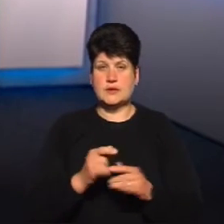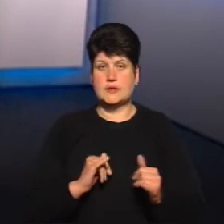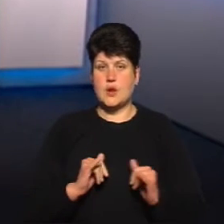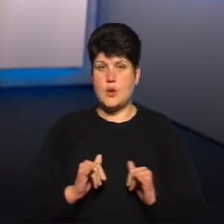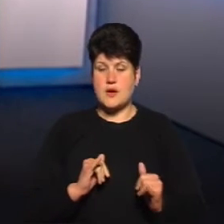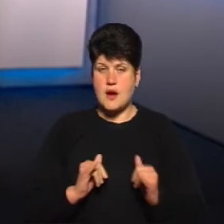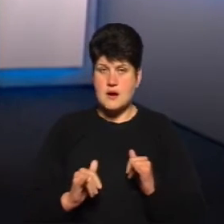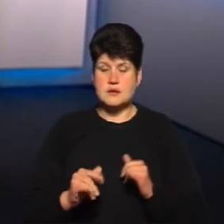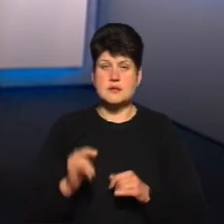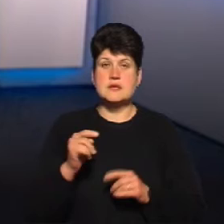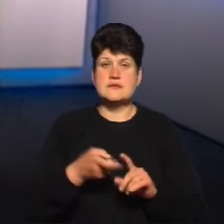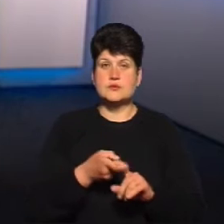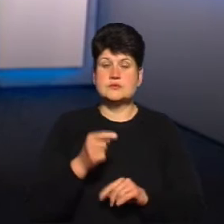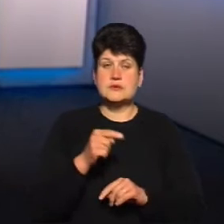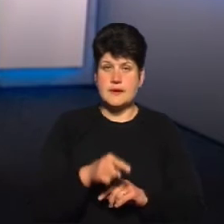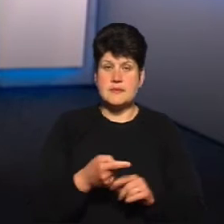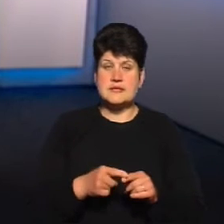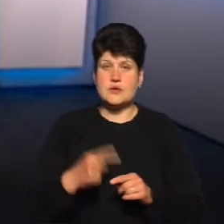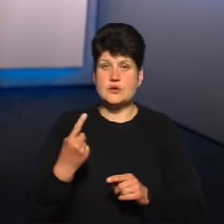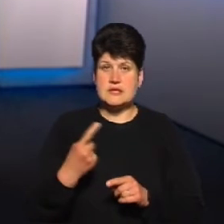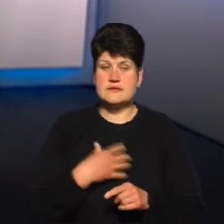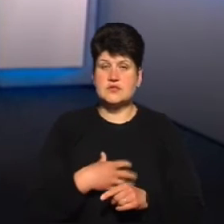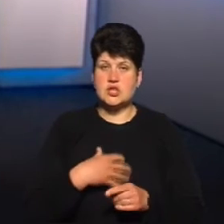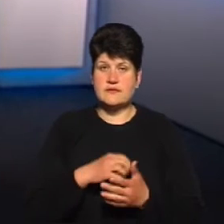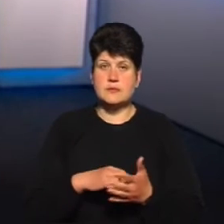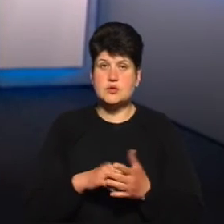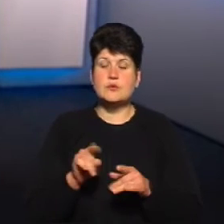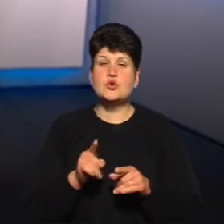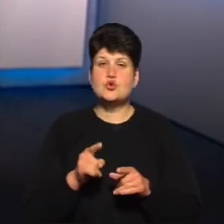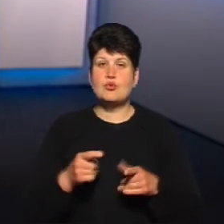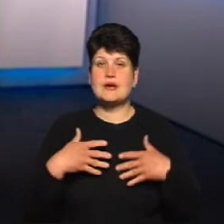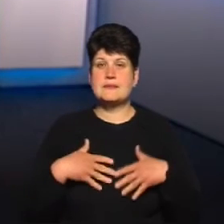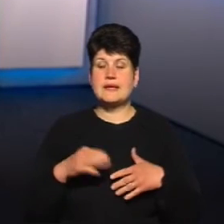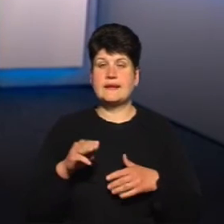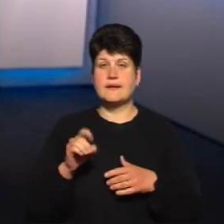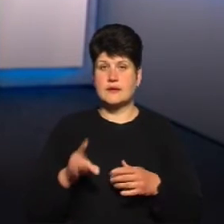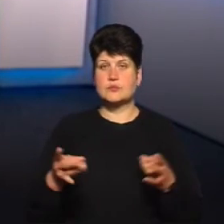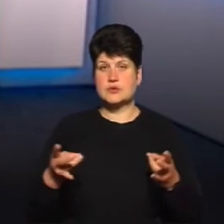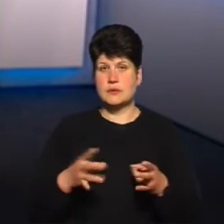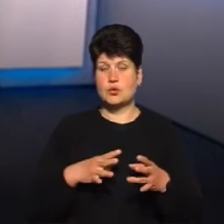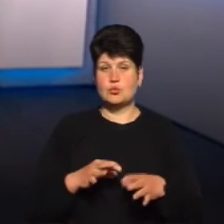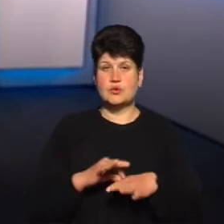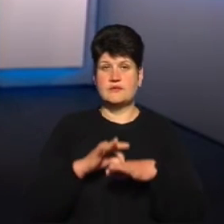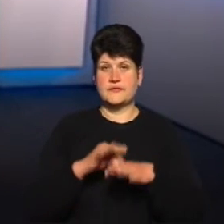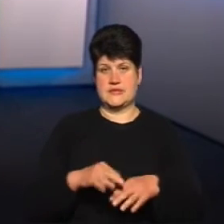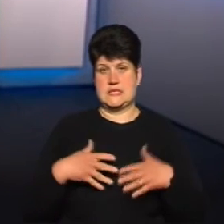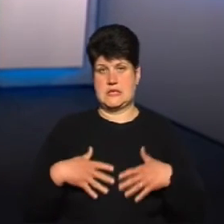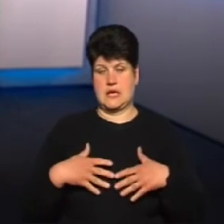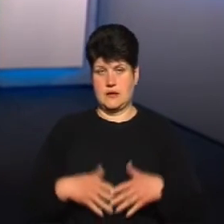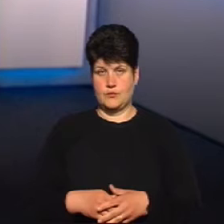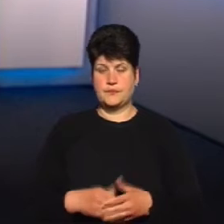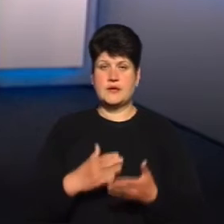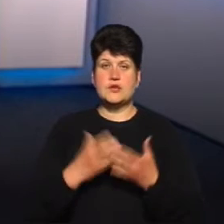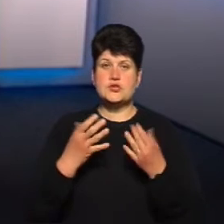через це одна з найважливіших причин, чому кримських татар потрібно було вивезти з Криму. Існує ще така думка, що